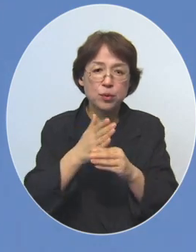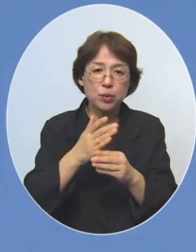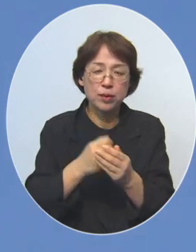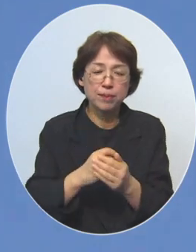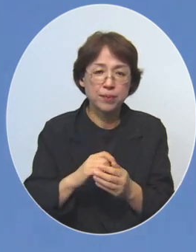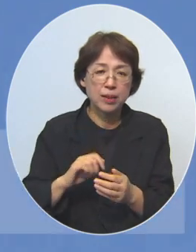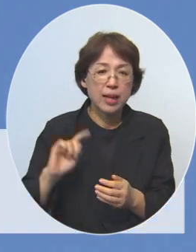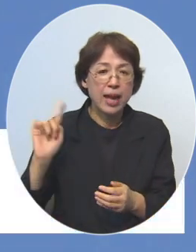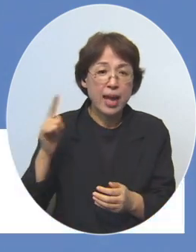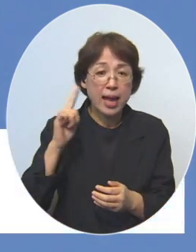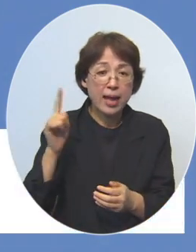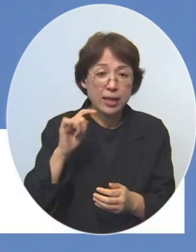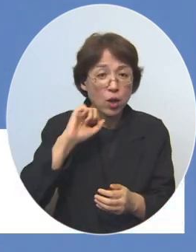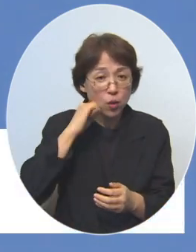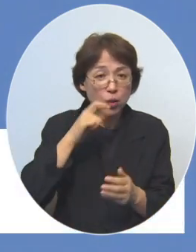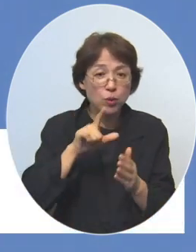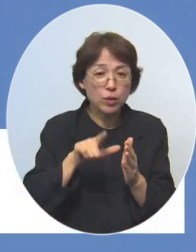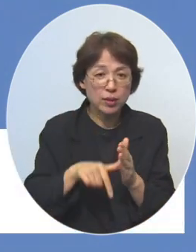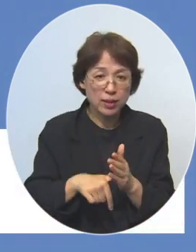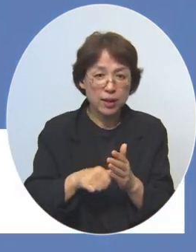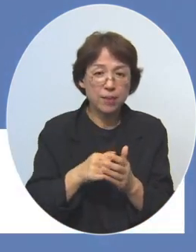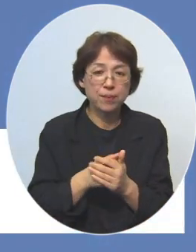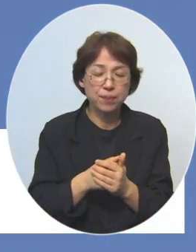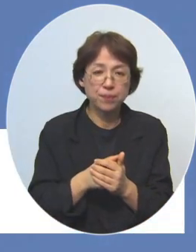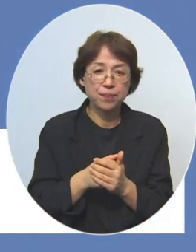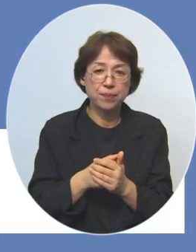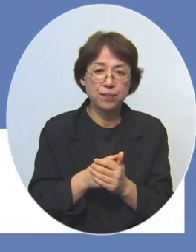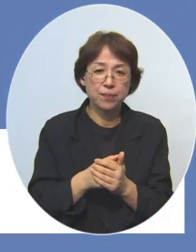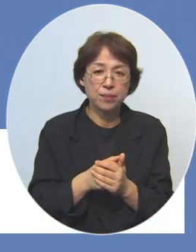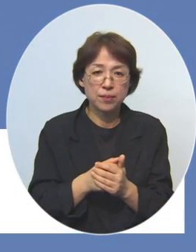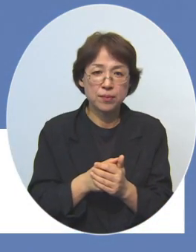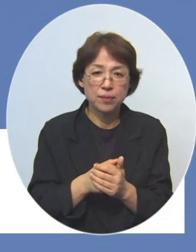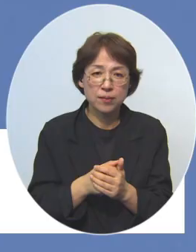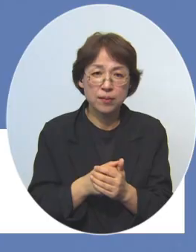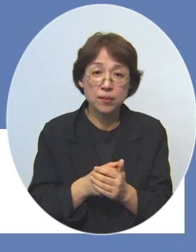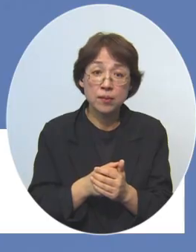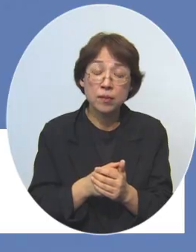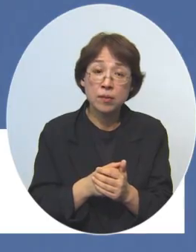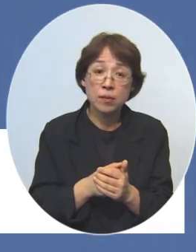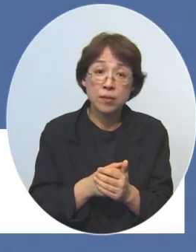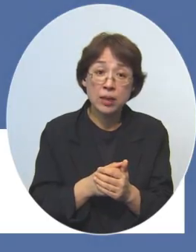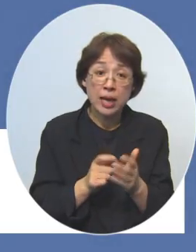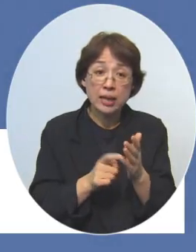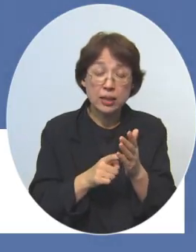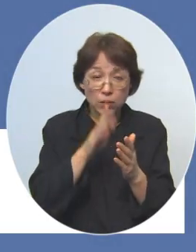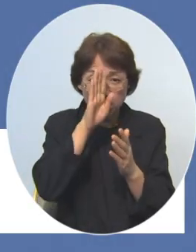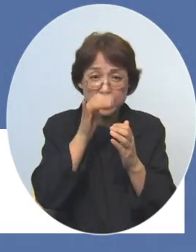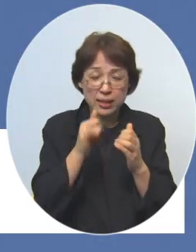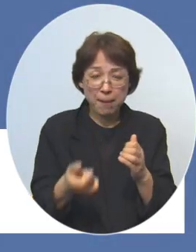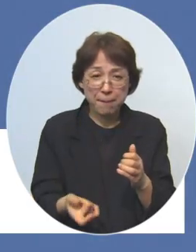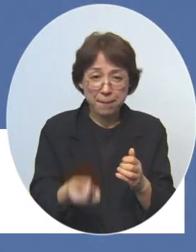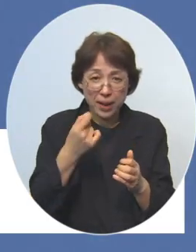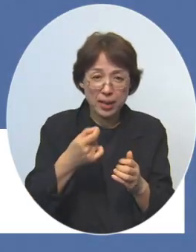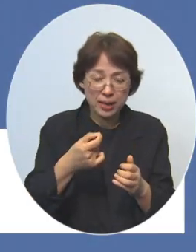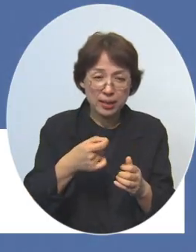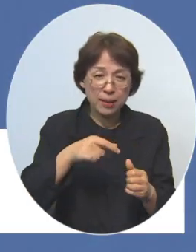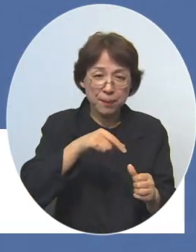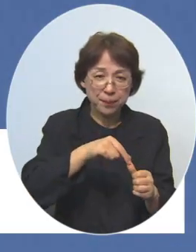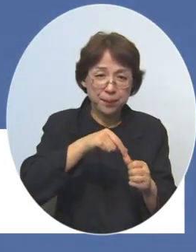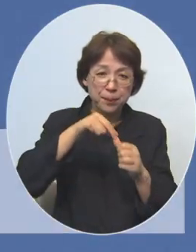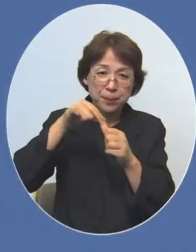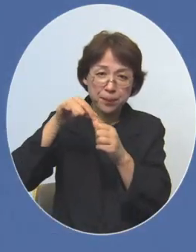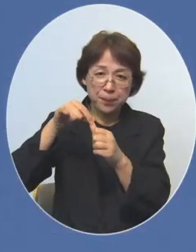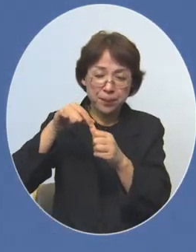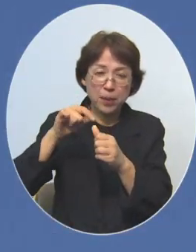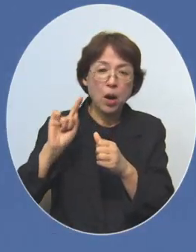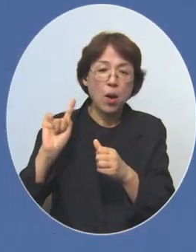어려운 상황에서는 의무 후속 메디온 헬기의 호이스트 기능을 활용해 응급 환자를 신속하게 병원으로 후송하는